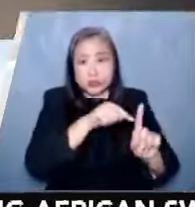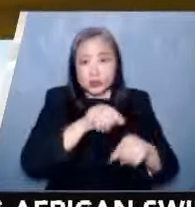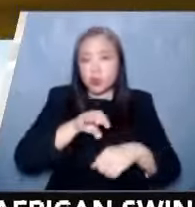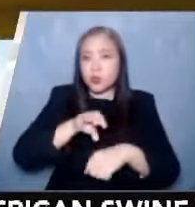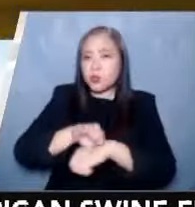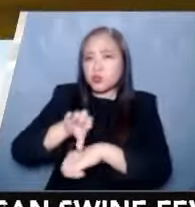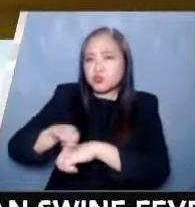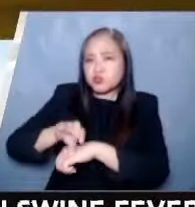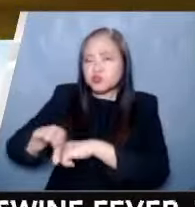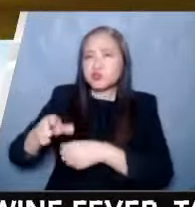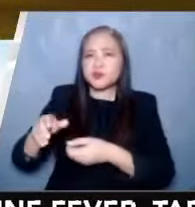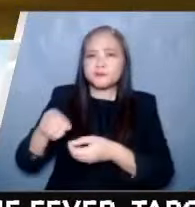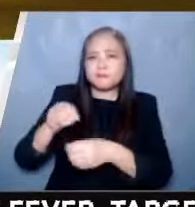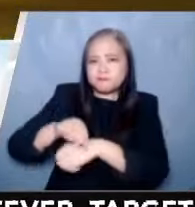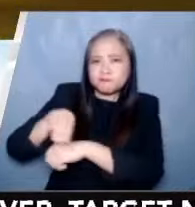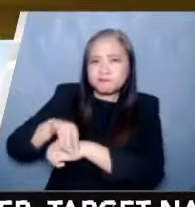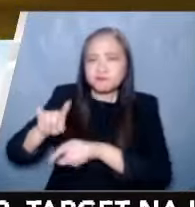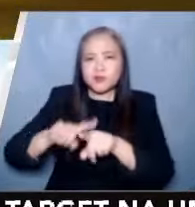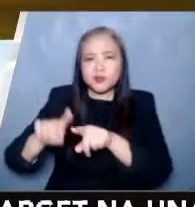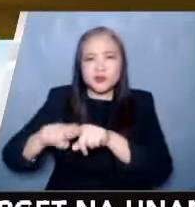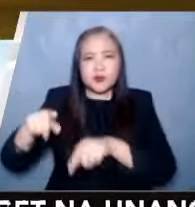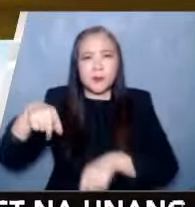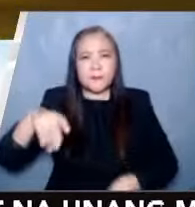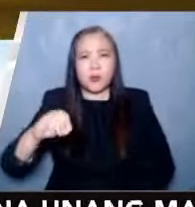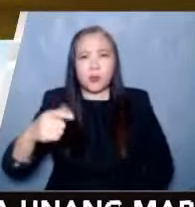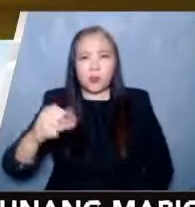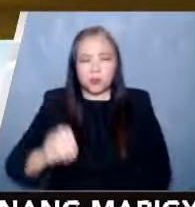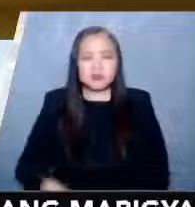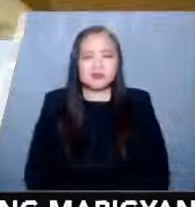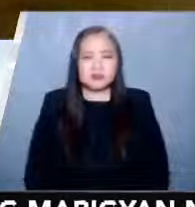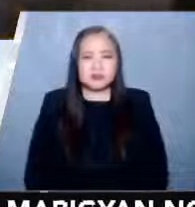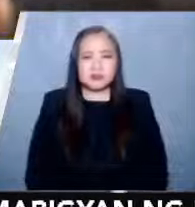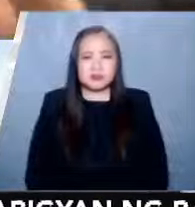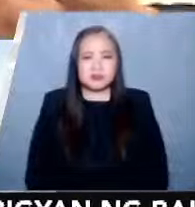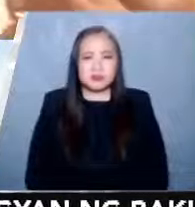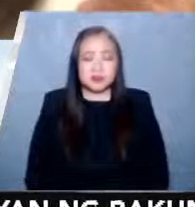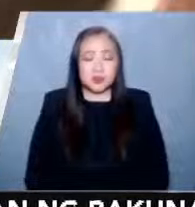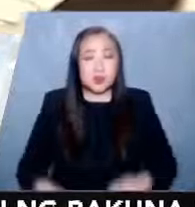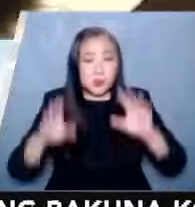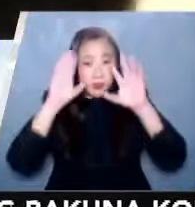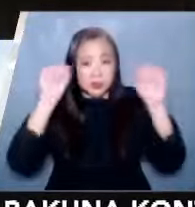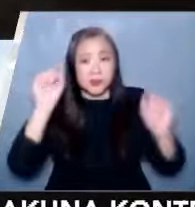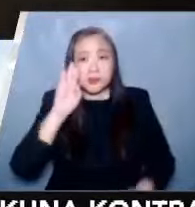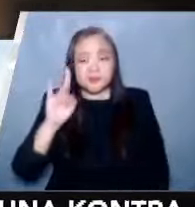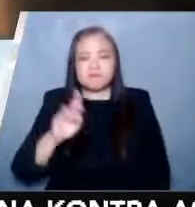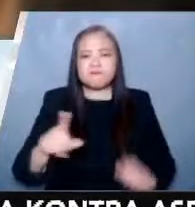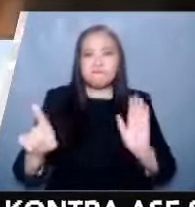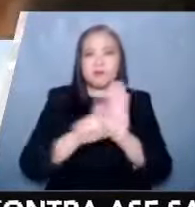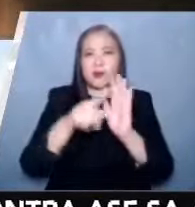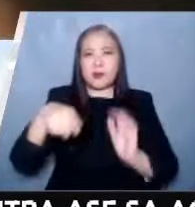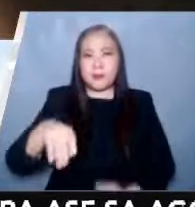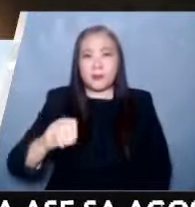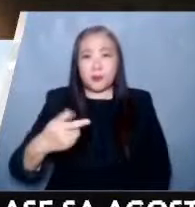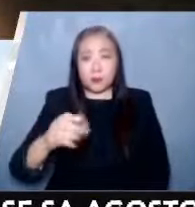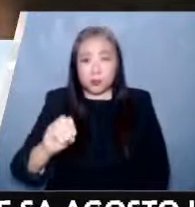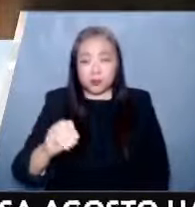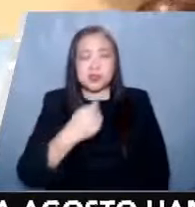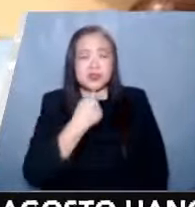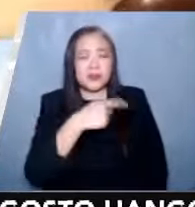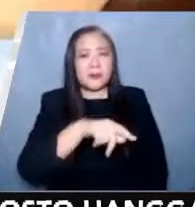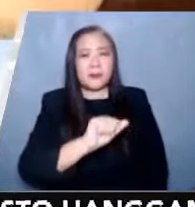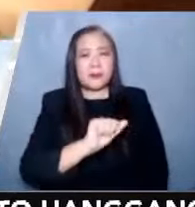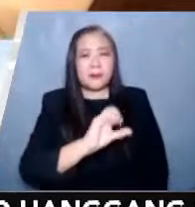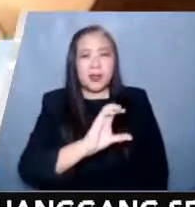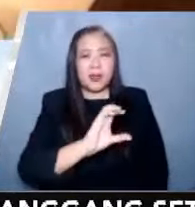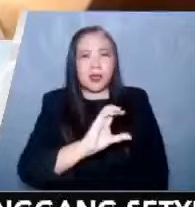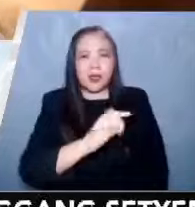hubs. Kasunod ng dineklarang pogo ban ni Pangulong Bongbong Marcos, ayon sa PAGCOR, bawal na ang new hire sa mga pogo.